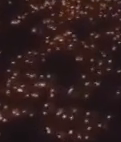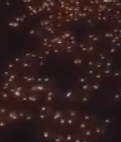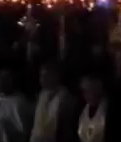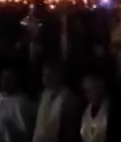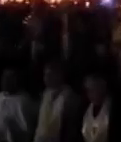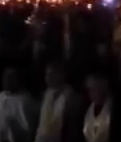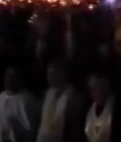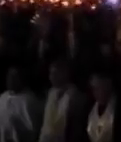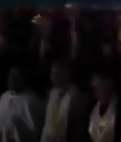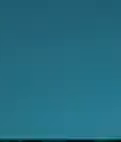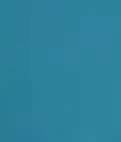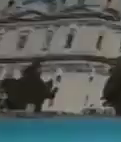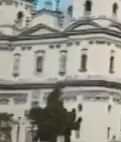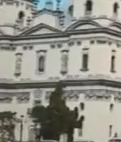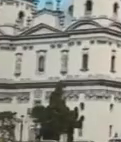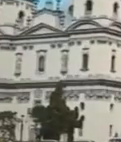Музика